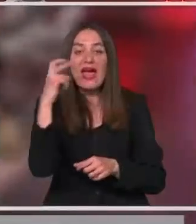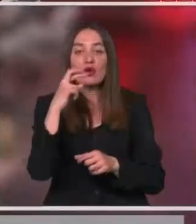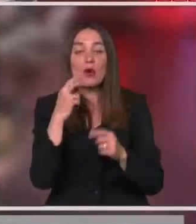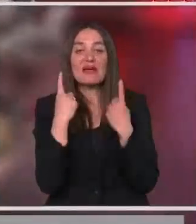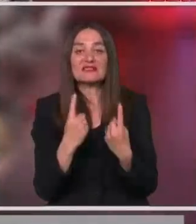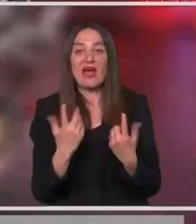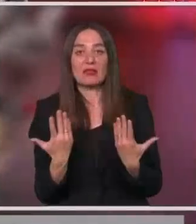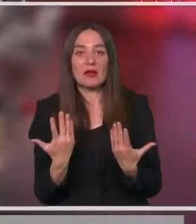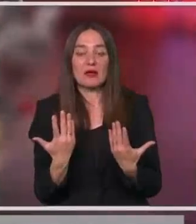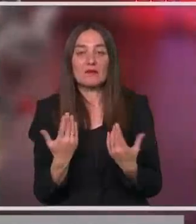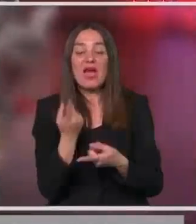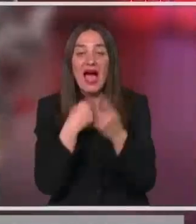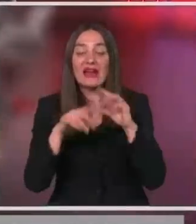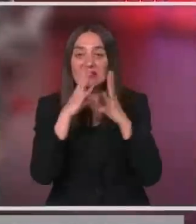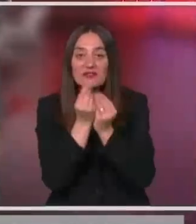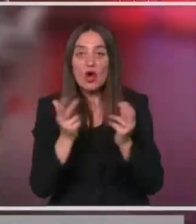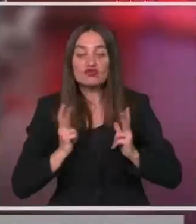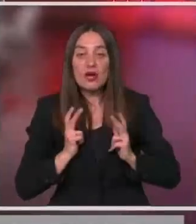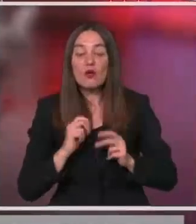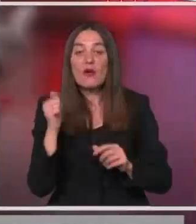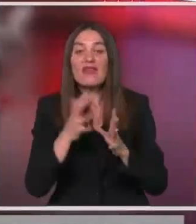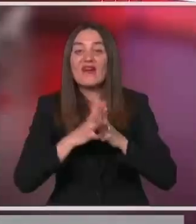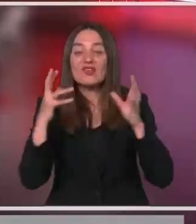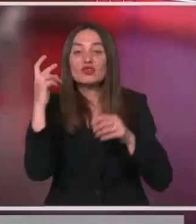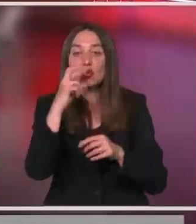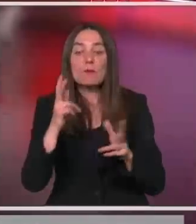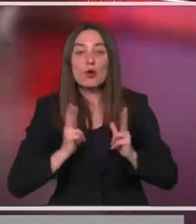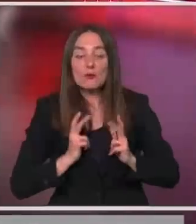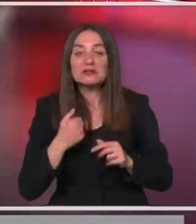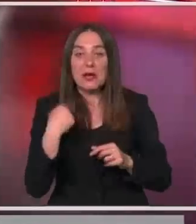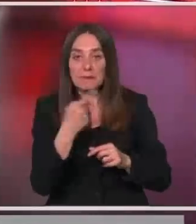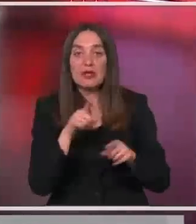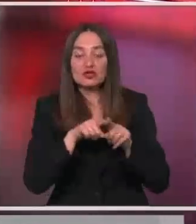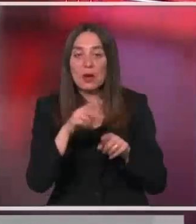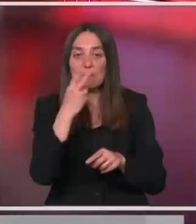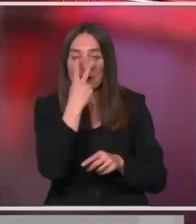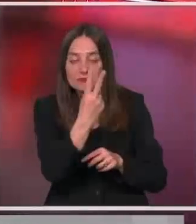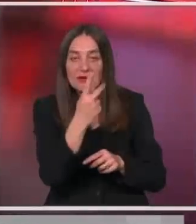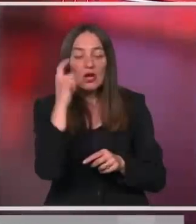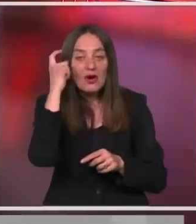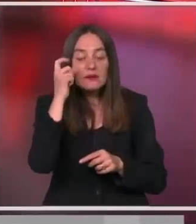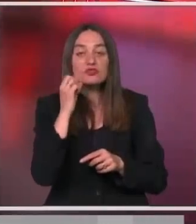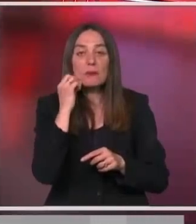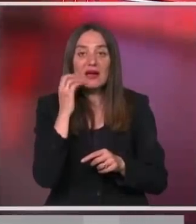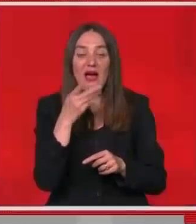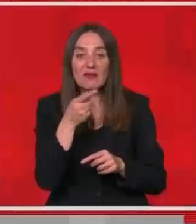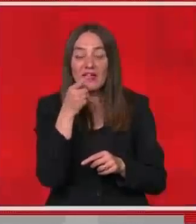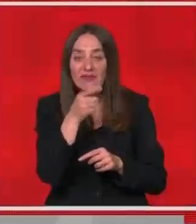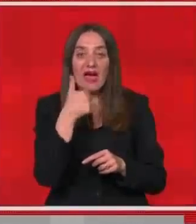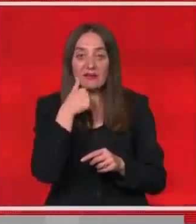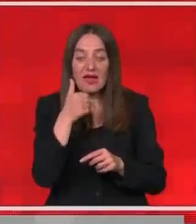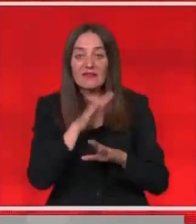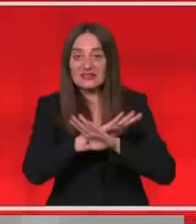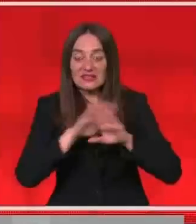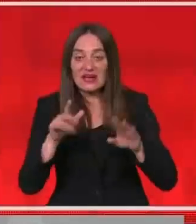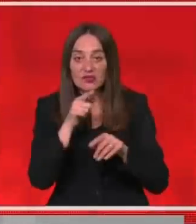stane. Ali svi očekuju, najveći ekonomisti očekuju, mi takođe posmatramo, razmišljamo da kada taj dan se